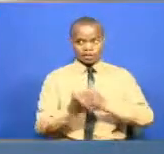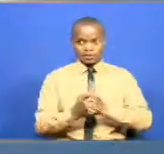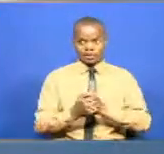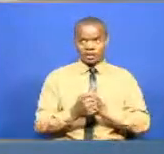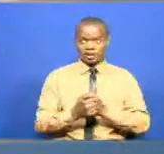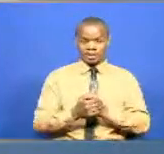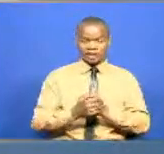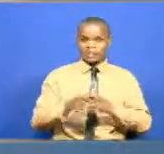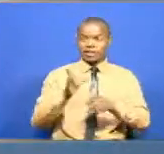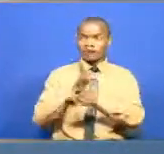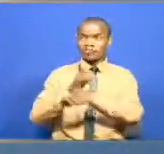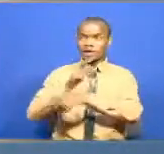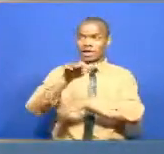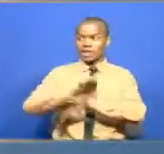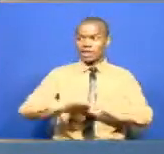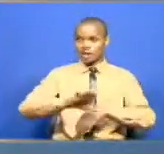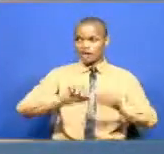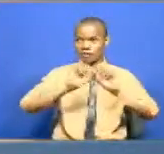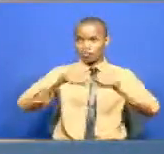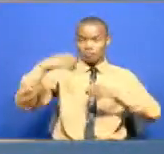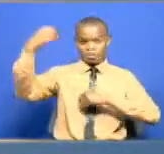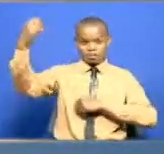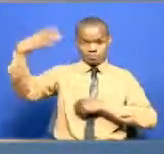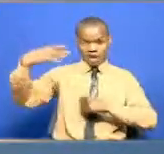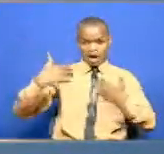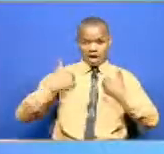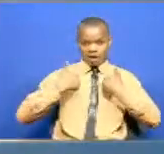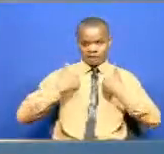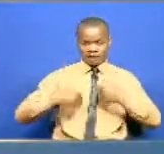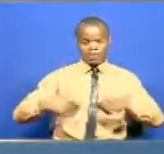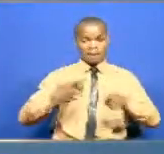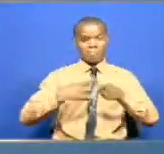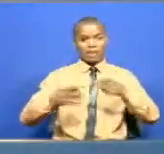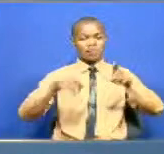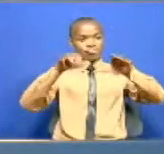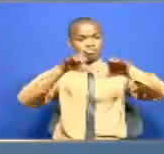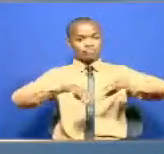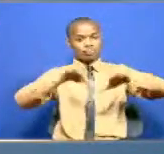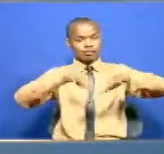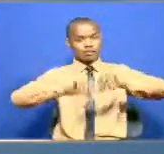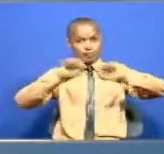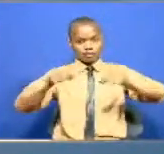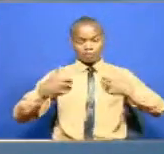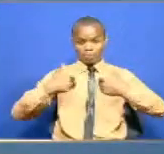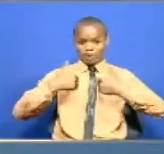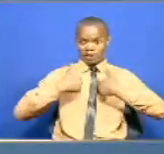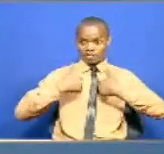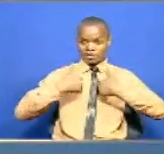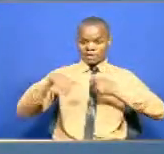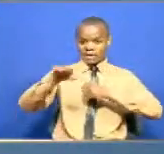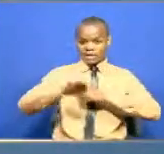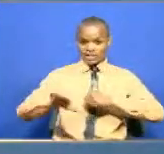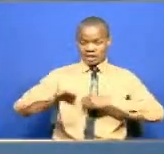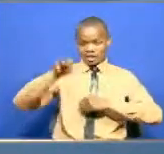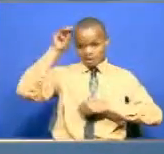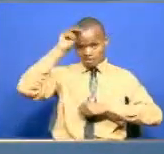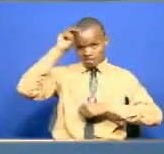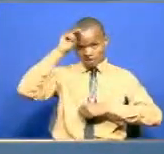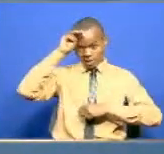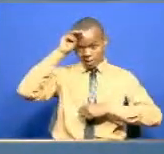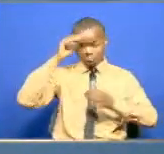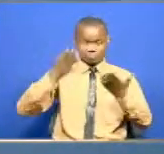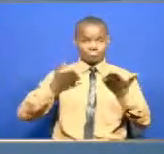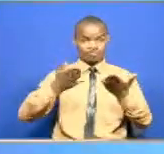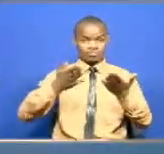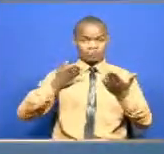kadhaa ya nchi kutakuwa na vipindi vya jua, lakini kuna uwezekano wa mvua itakayopisha vipindi vya jua katika maeneo ya Mandera, Garissa,